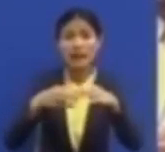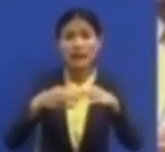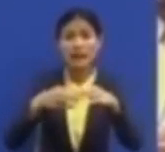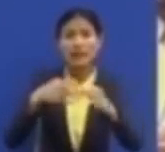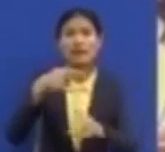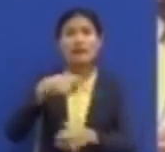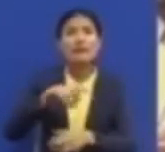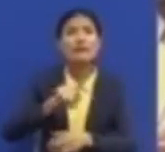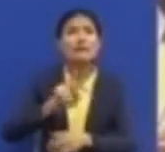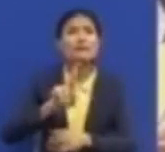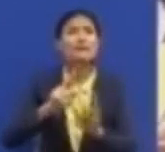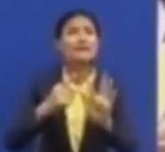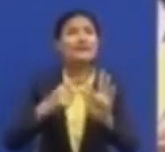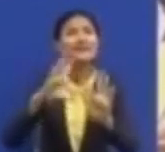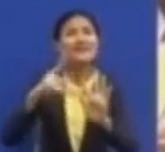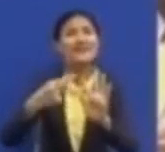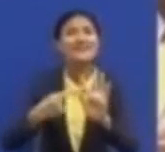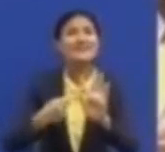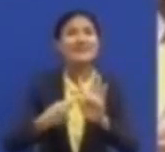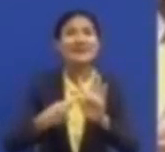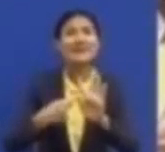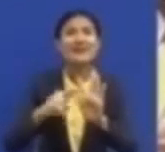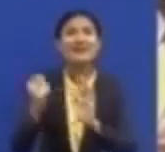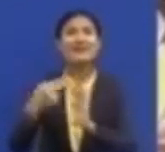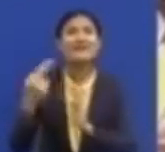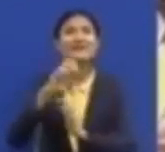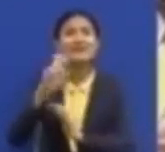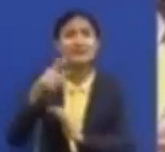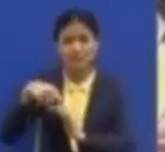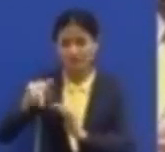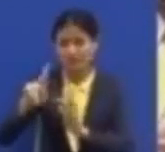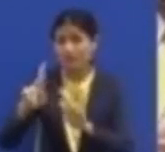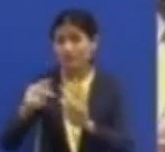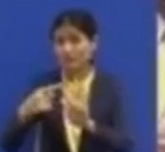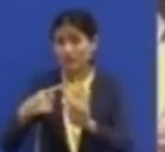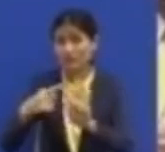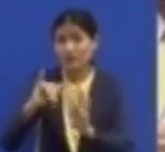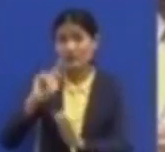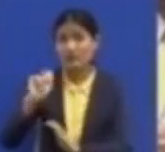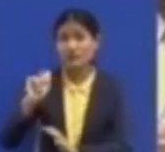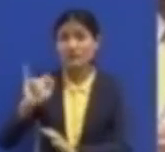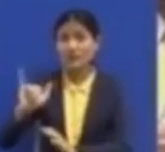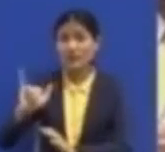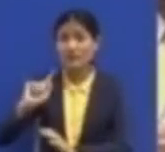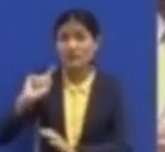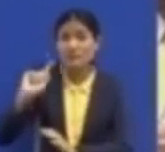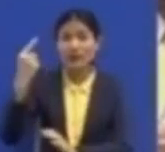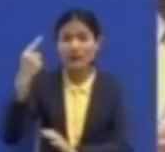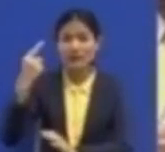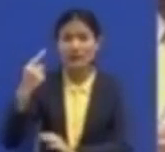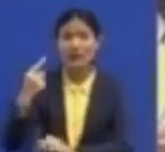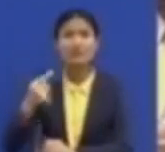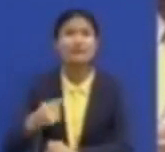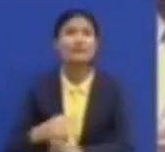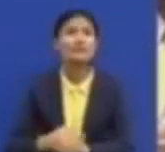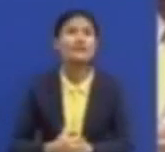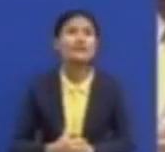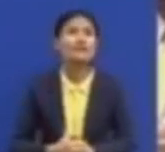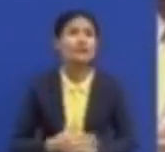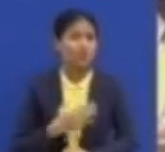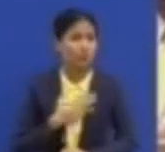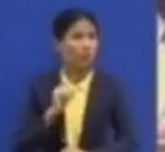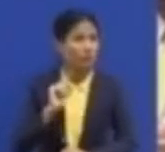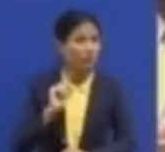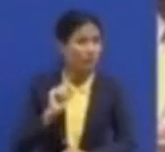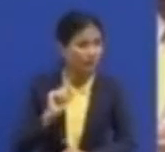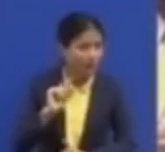ครับเป็นผู้แทนใหม่ครับสมัยแรก ไม่ต้องเราเป็นผู้แทนเหมือนกันพูดเลย